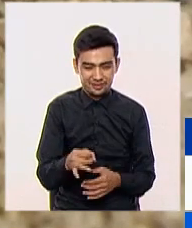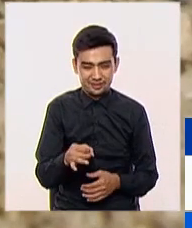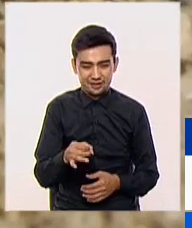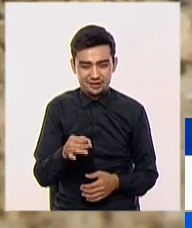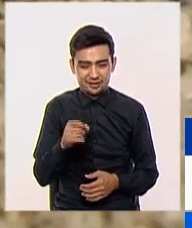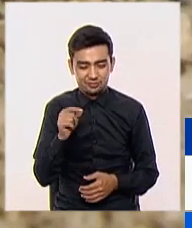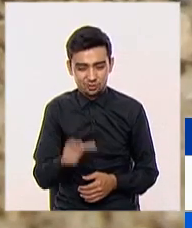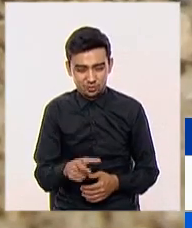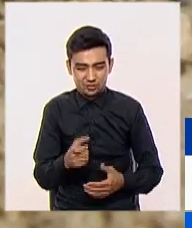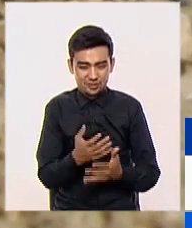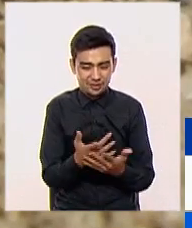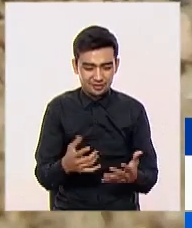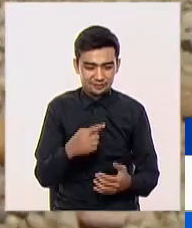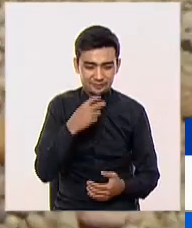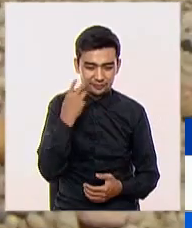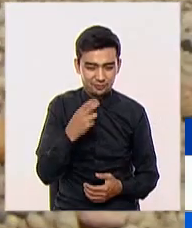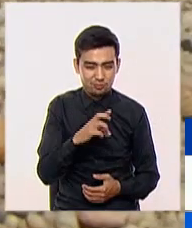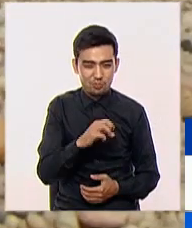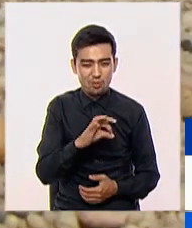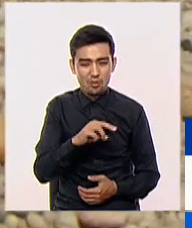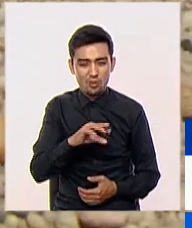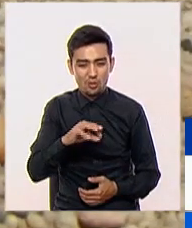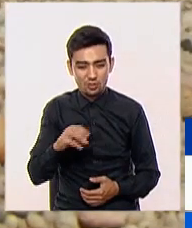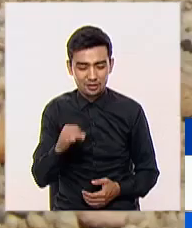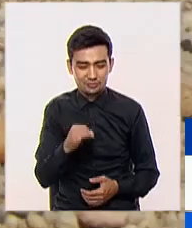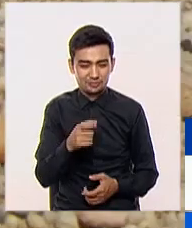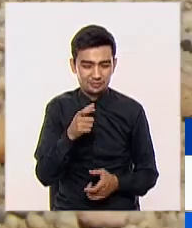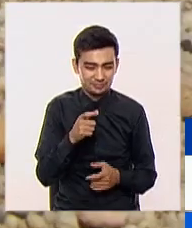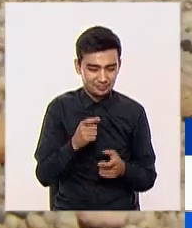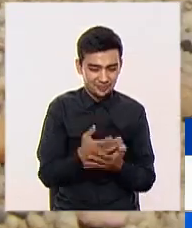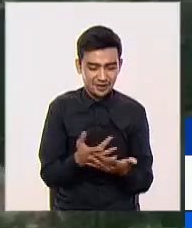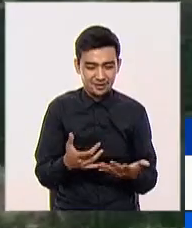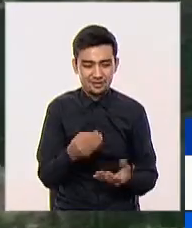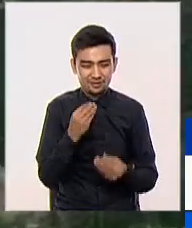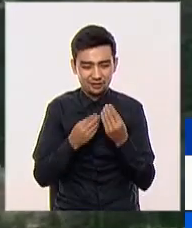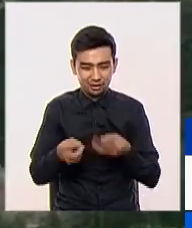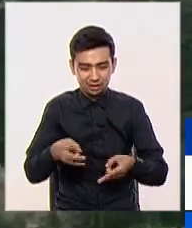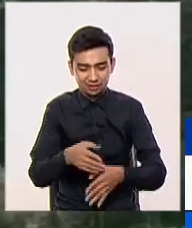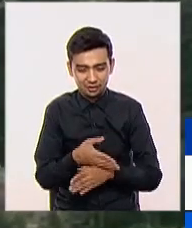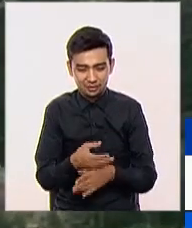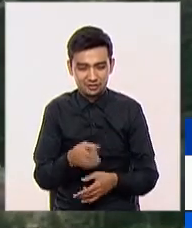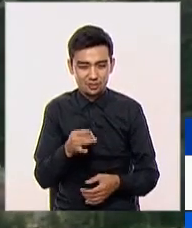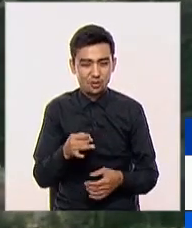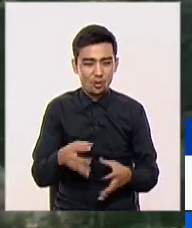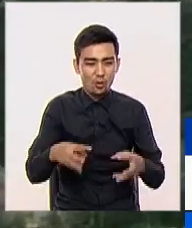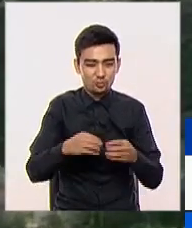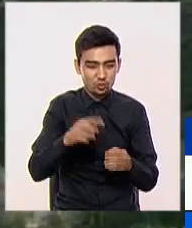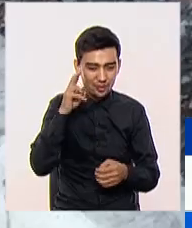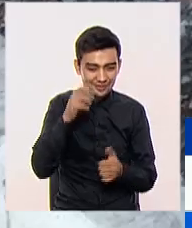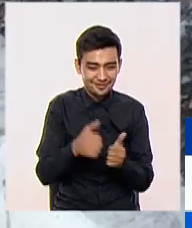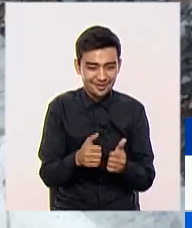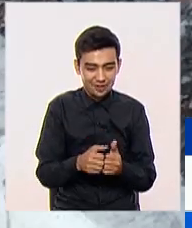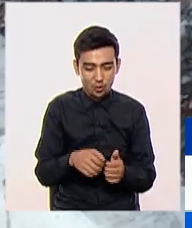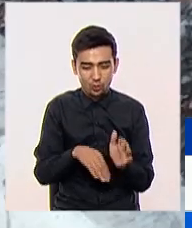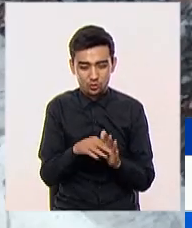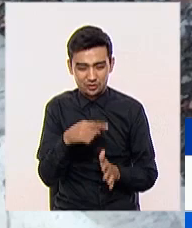и тина. Стоит стойкий запах болота, на берегу окурки, остатки еды и пакеты. Об общественном туалете вблизи этой зоны лучше